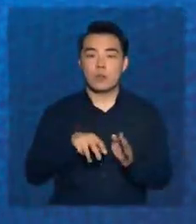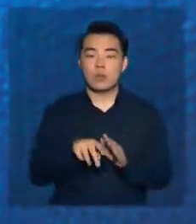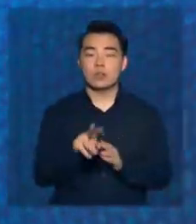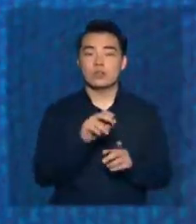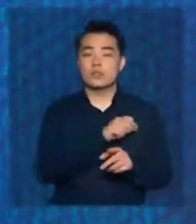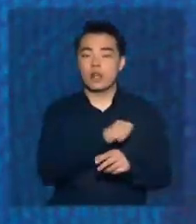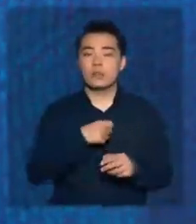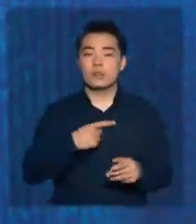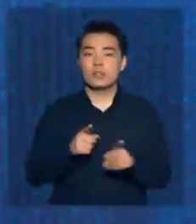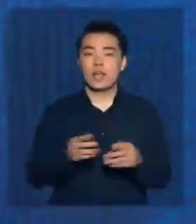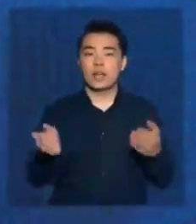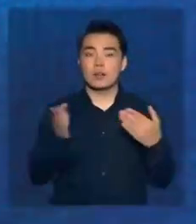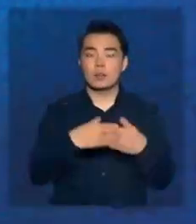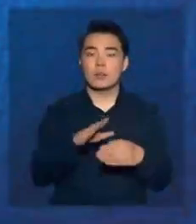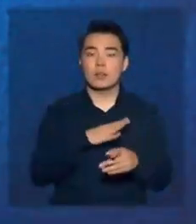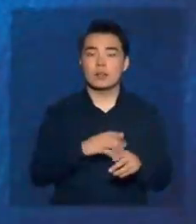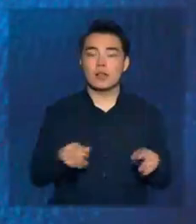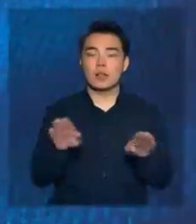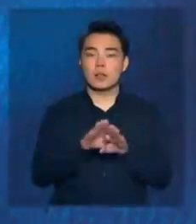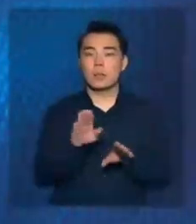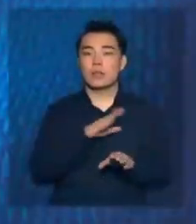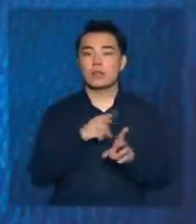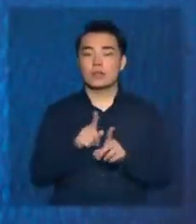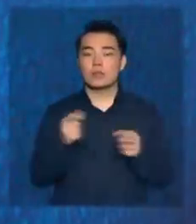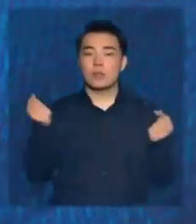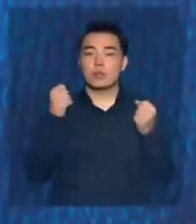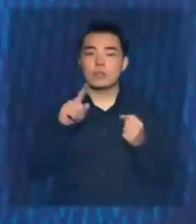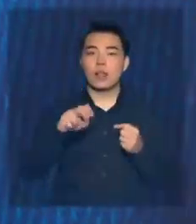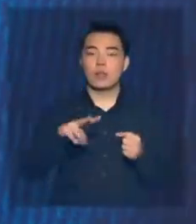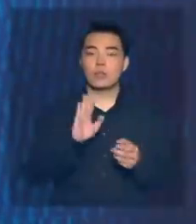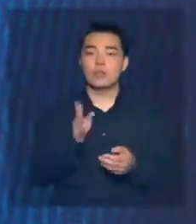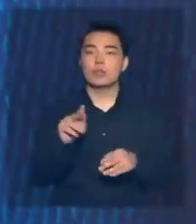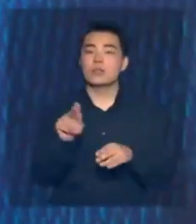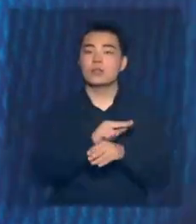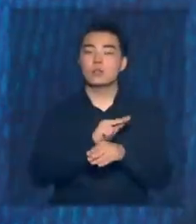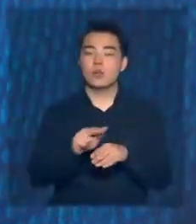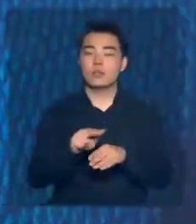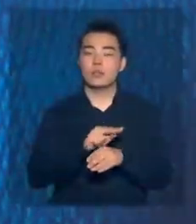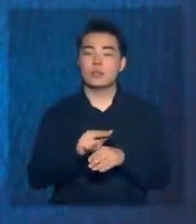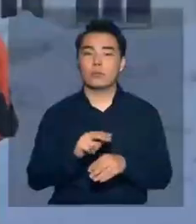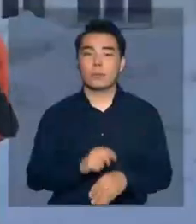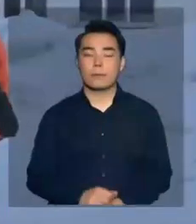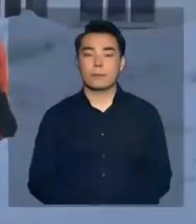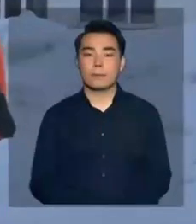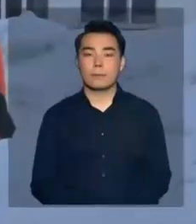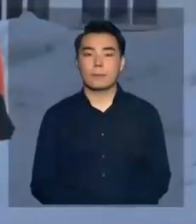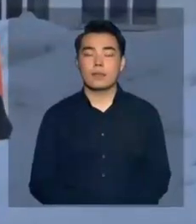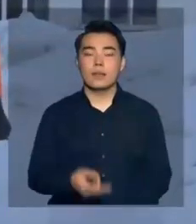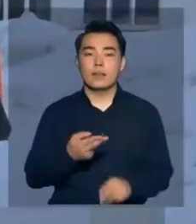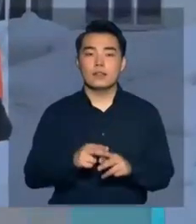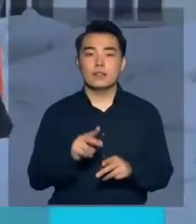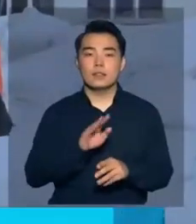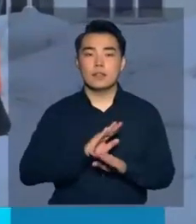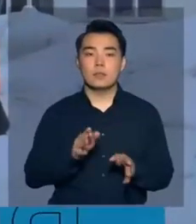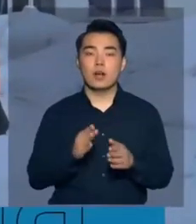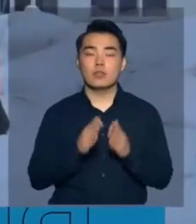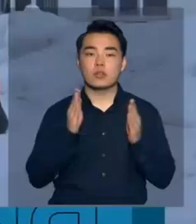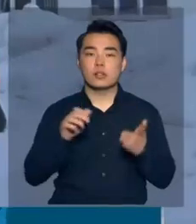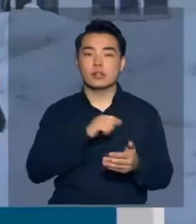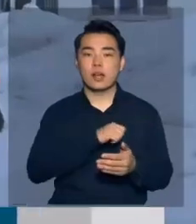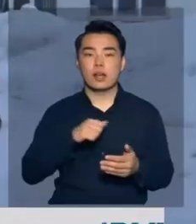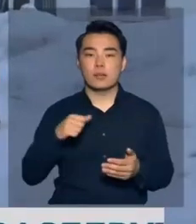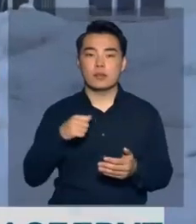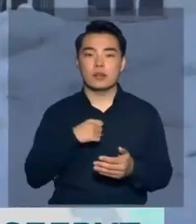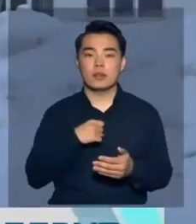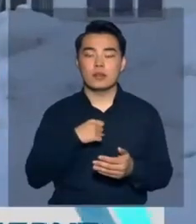Что касается самой гимназии, то в спортивном зале проведут ремонт. Это небольшое здание было признано